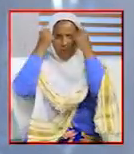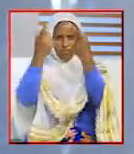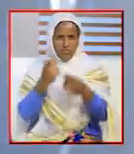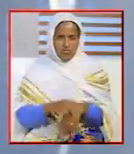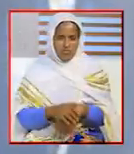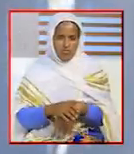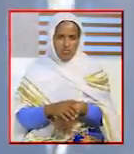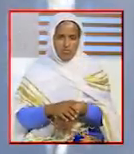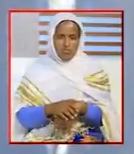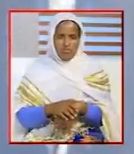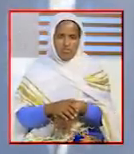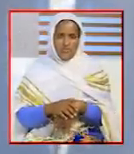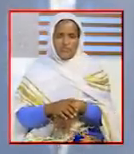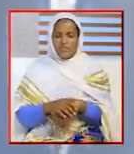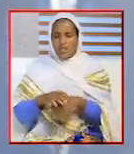የሚረዱት